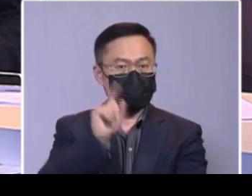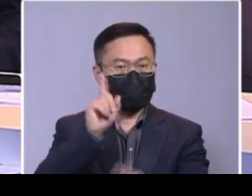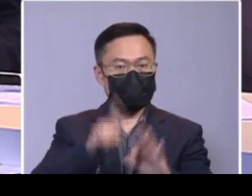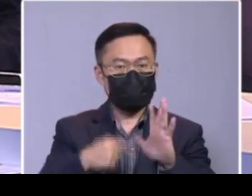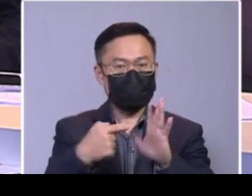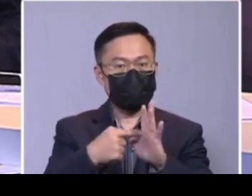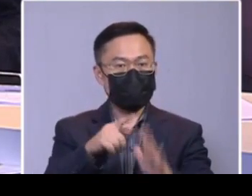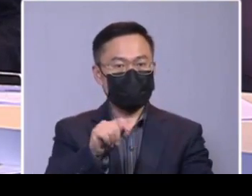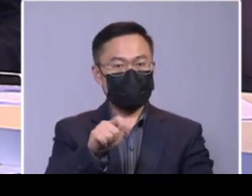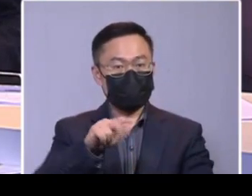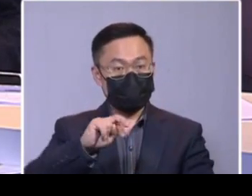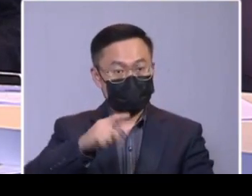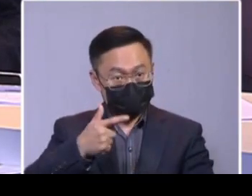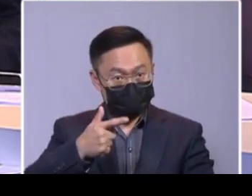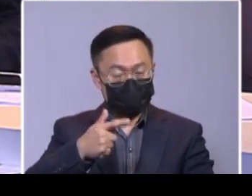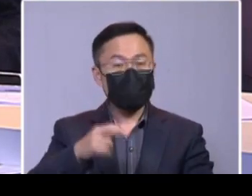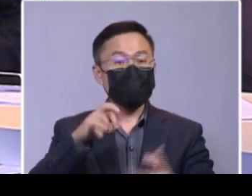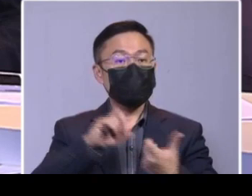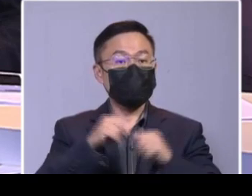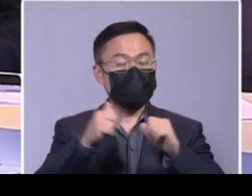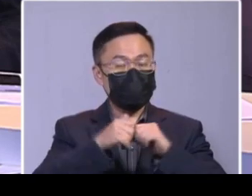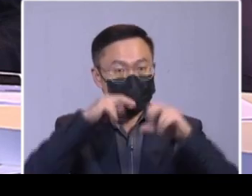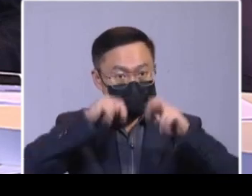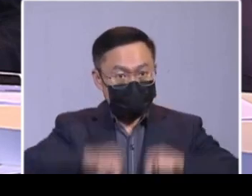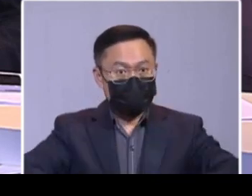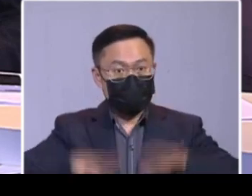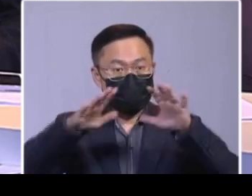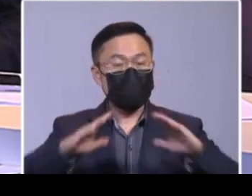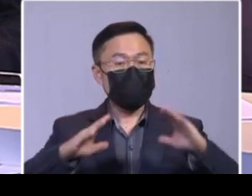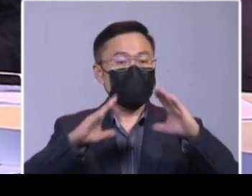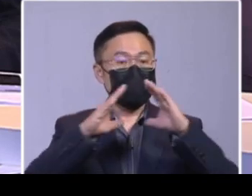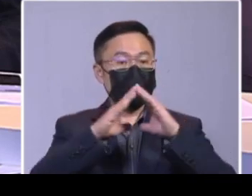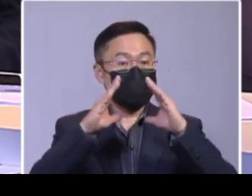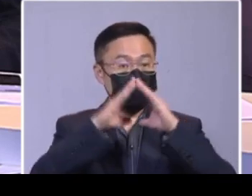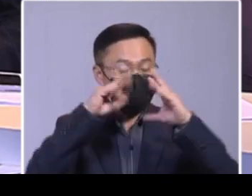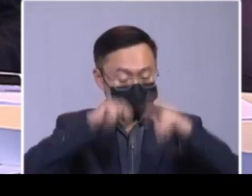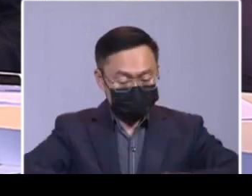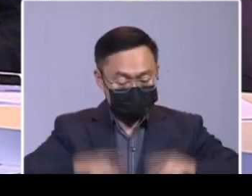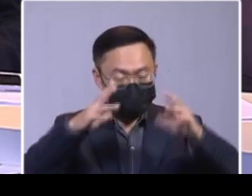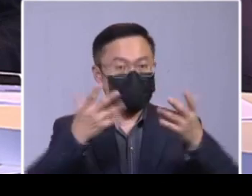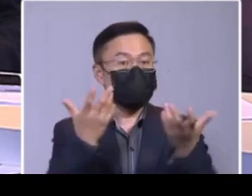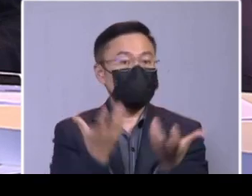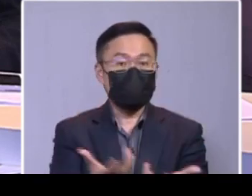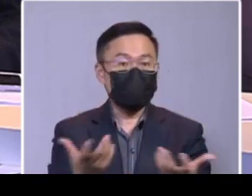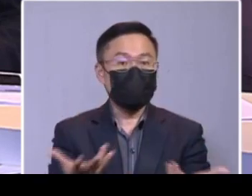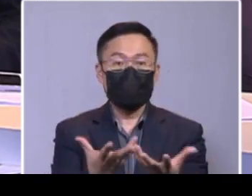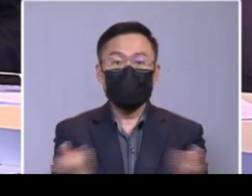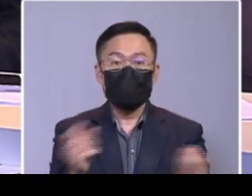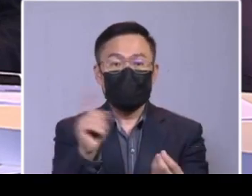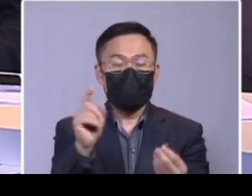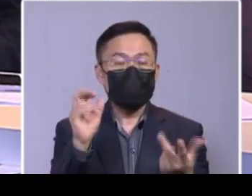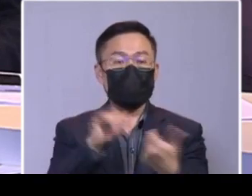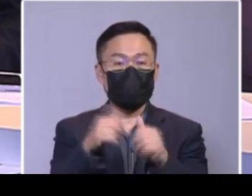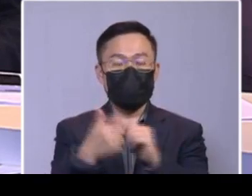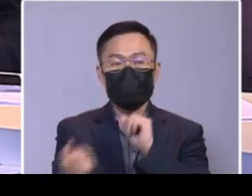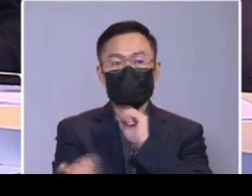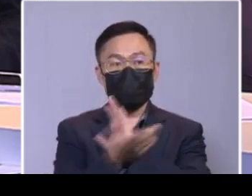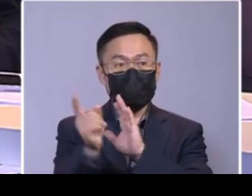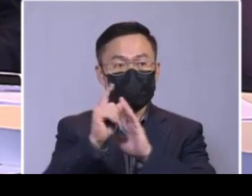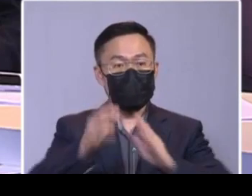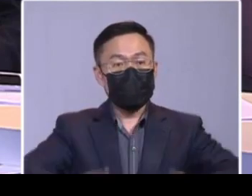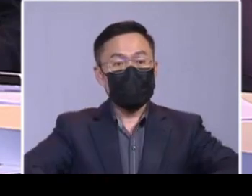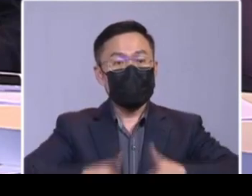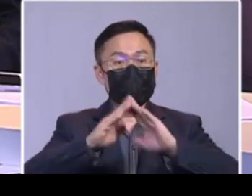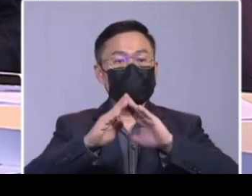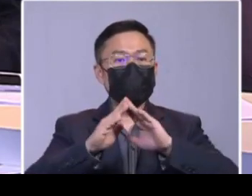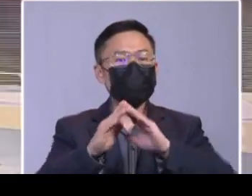ชั่วโมงแต่ปรากฏว่าน้ำท่วมเกือบทั้งเมืองทรัพย์สินเสียหายไปหลายแสนชาวบ้านบอกว่าน่าจะเป็นผลพวงมาจากการก่อ